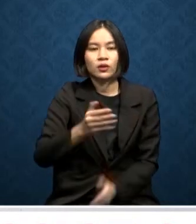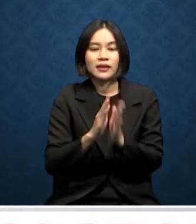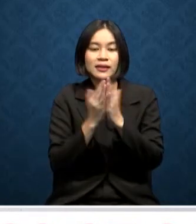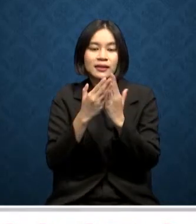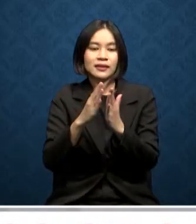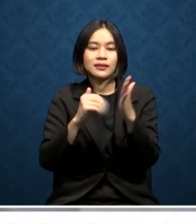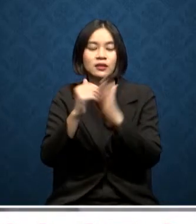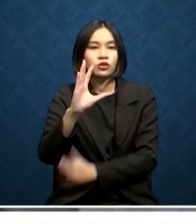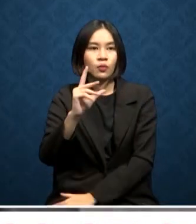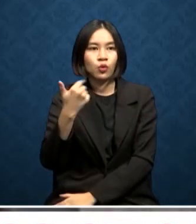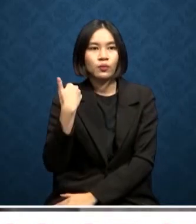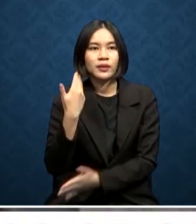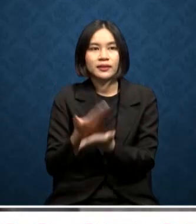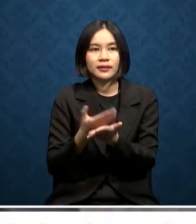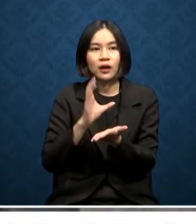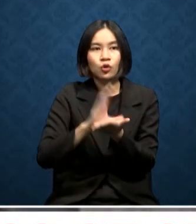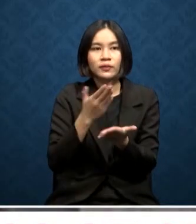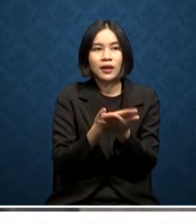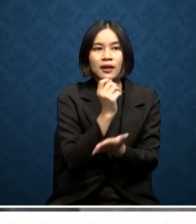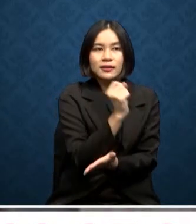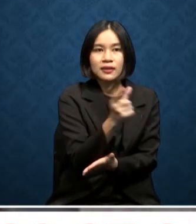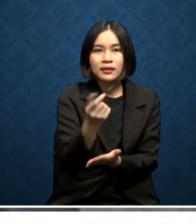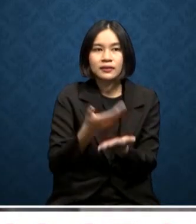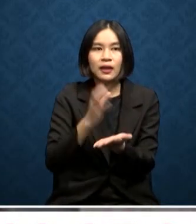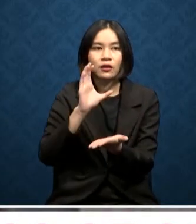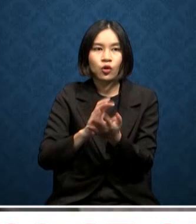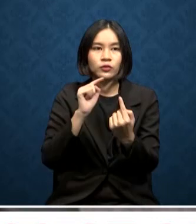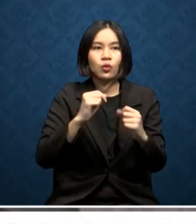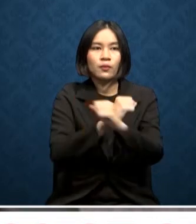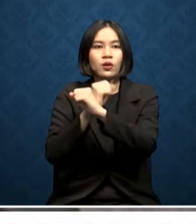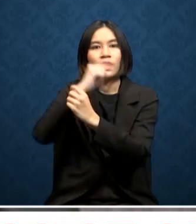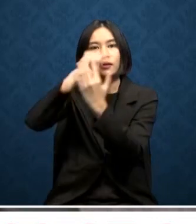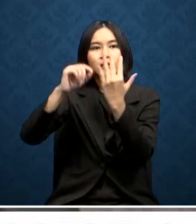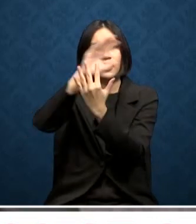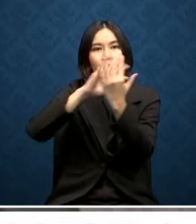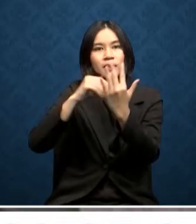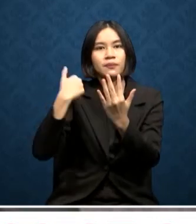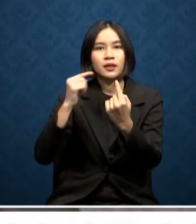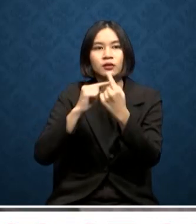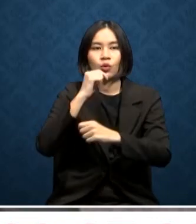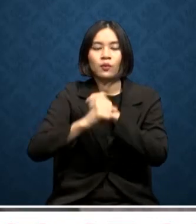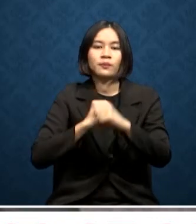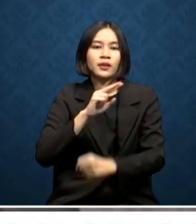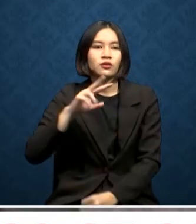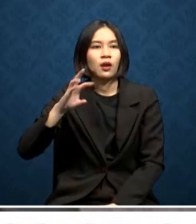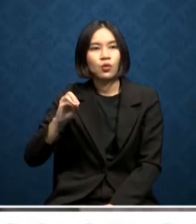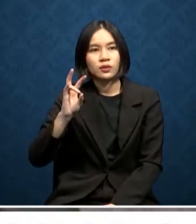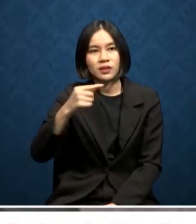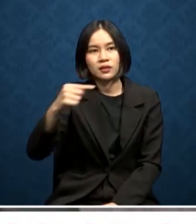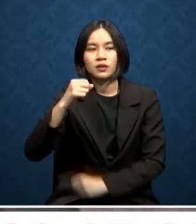ครับมันจะมีงบการใช้จ่ายเรียกว่างบประมาณรายจ่ายป้องกันประเทศอยู่นะครับประจำปี2567ถึ